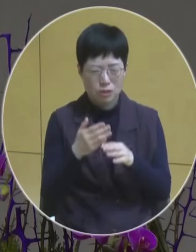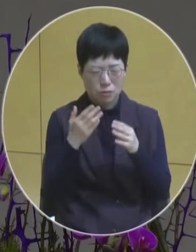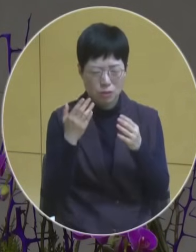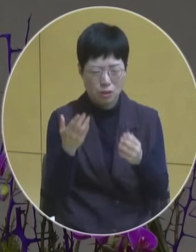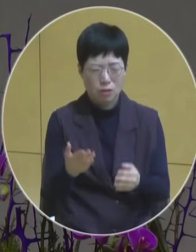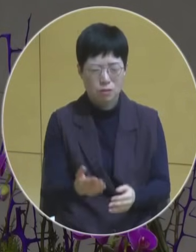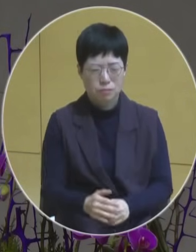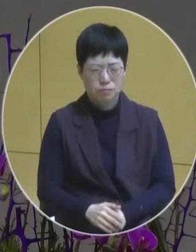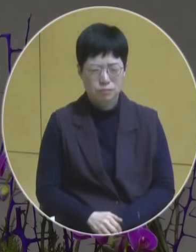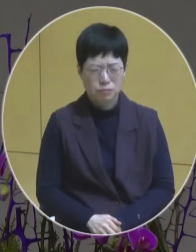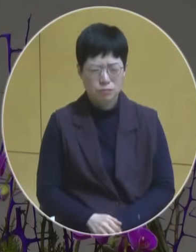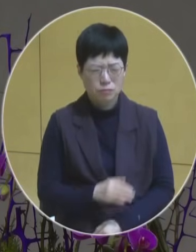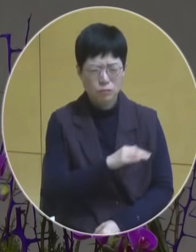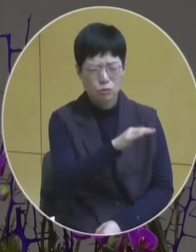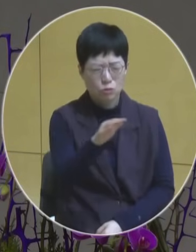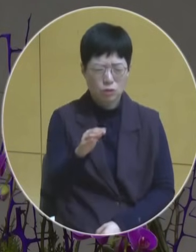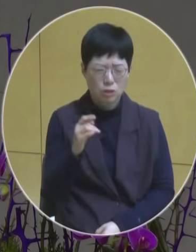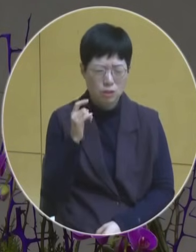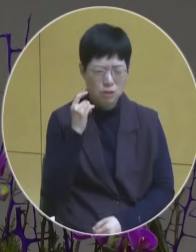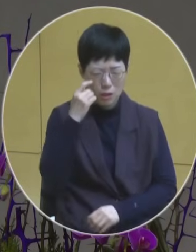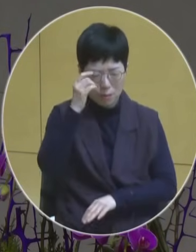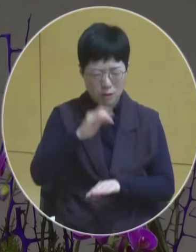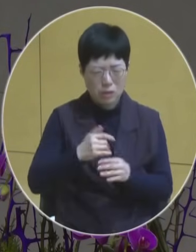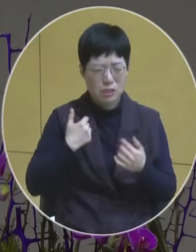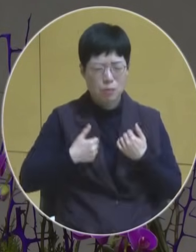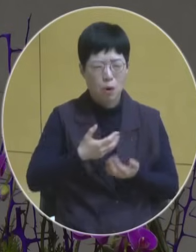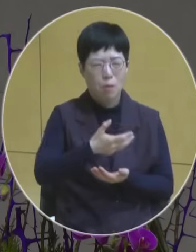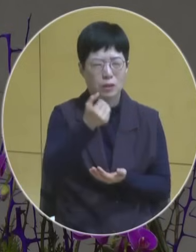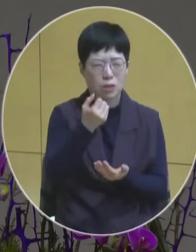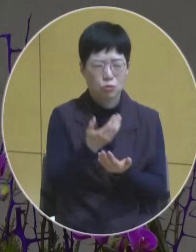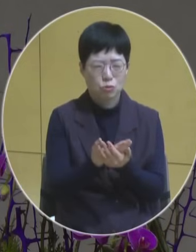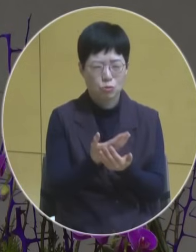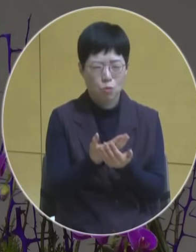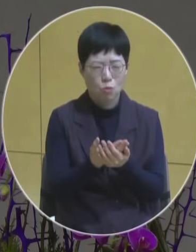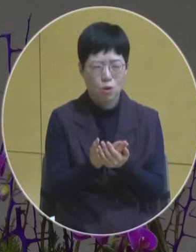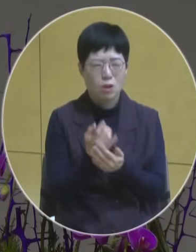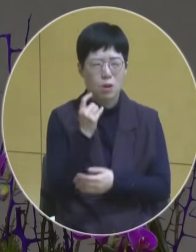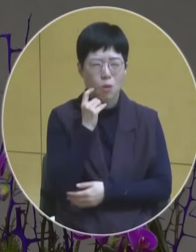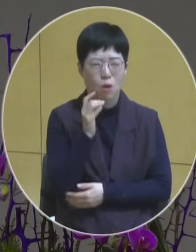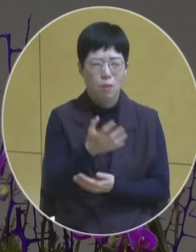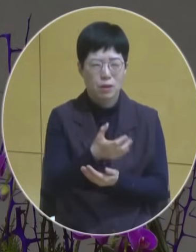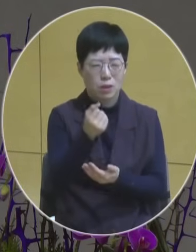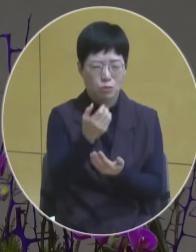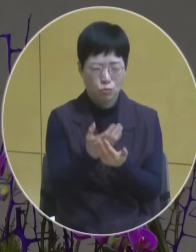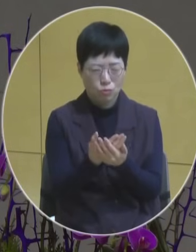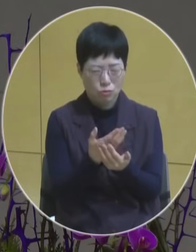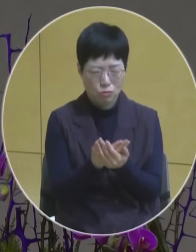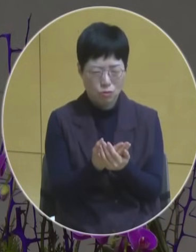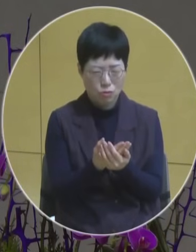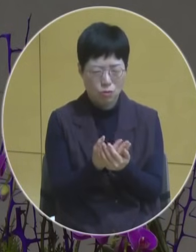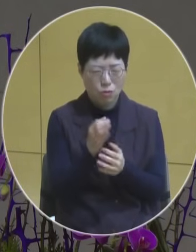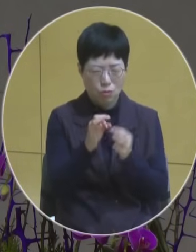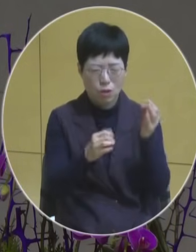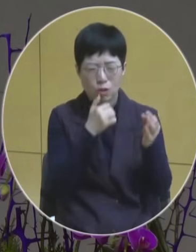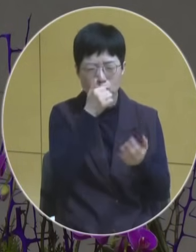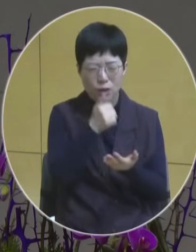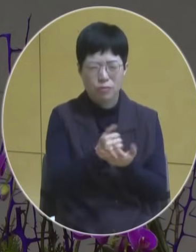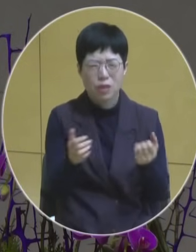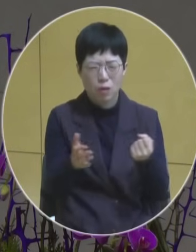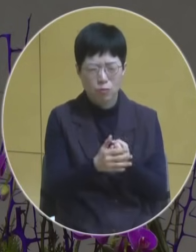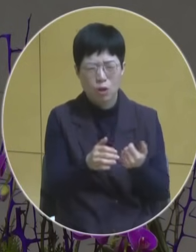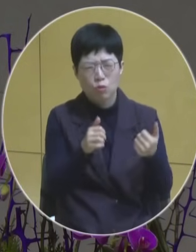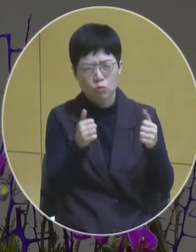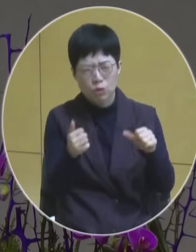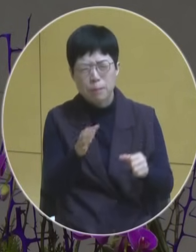드립니다. 우리 예배를 기뻐 받아주시고 영광 받아 주옵소서. 허물과 죄로 인하여 죽을 수밖에